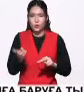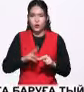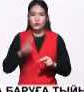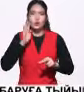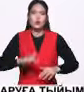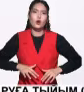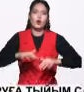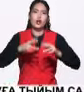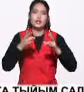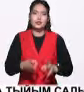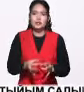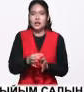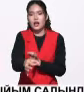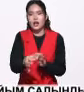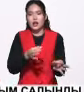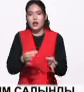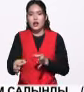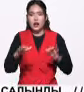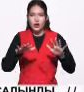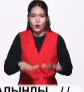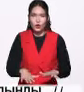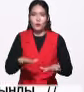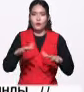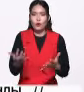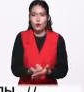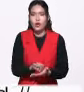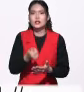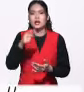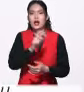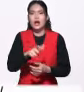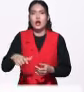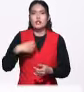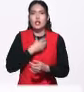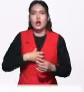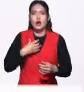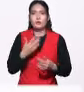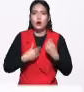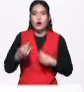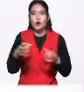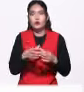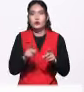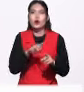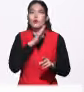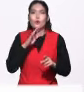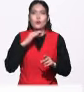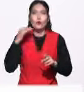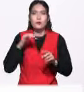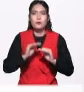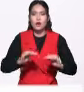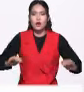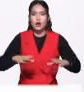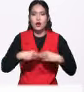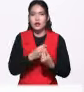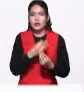тасқыннан зардап шеккен өңірлердің оқушыларына, халықтың әлеуметтік осал топтарынан және көп балалы отбасыдан шыққан ауыл